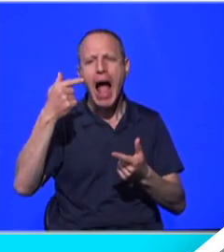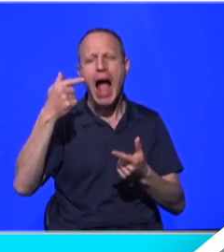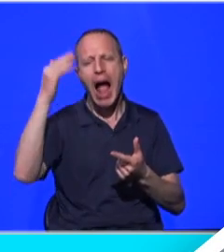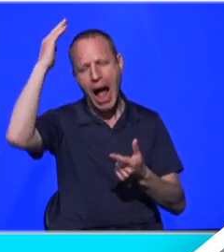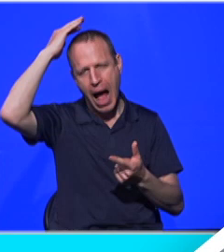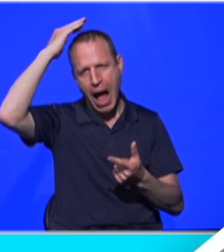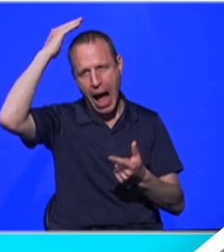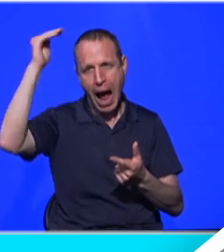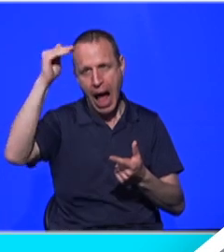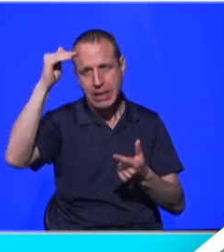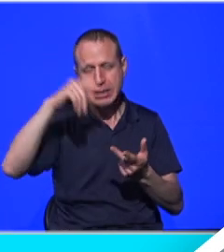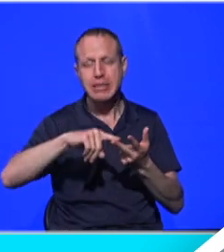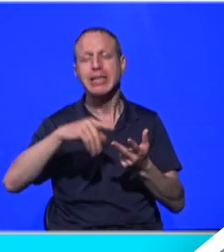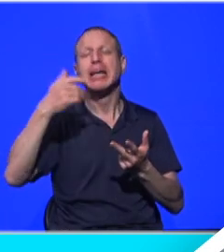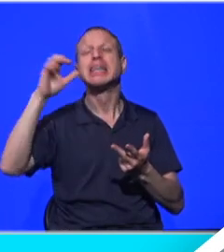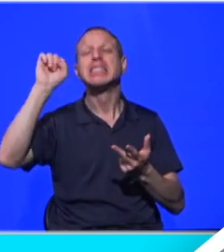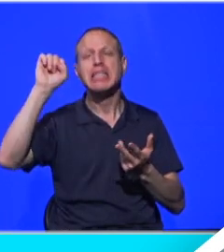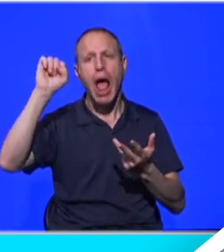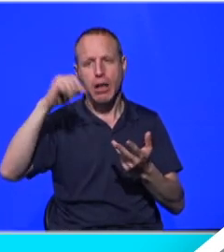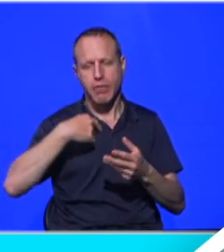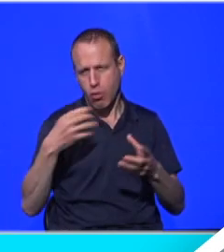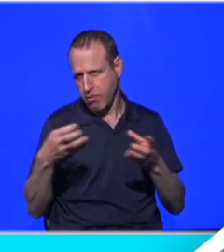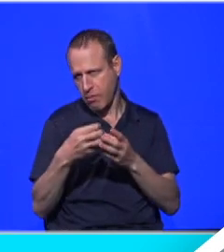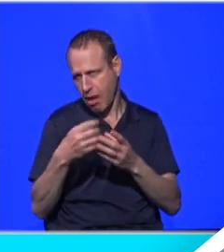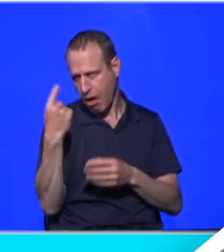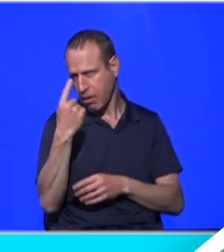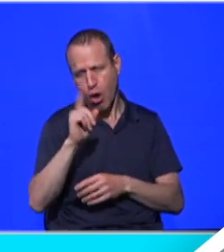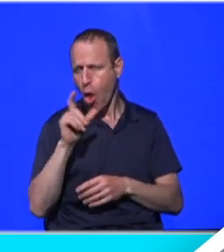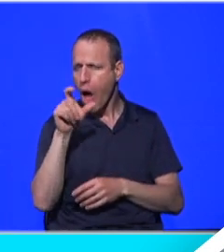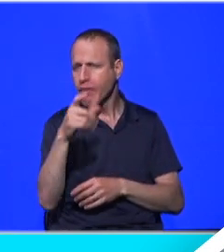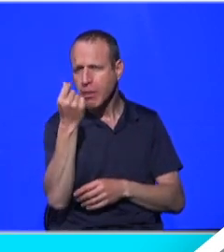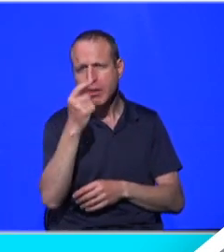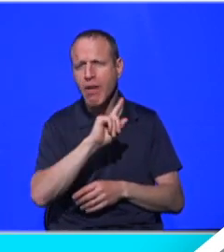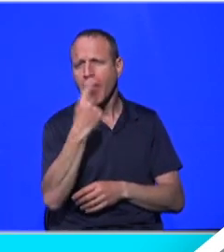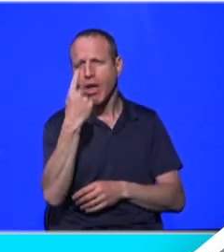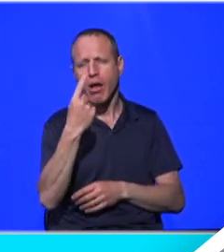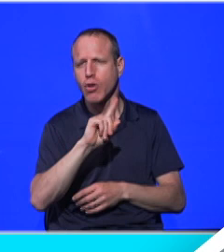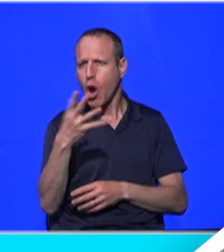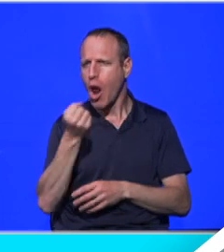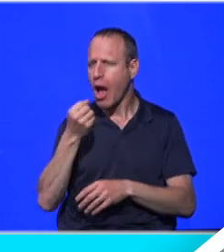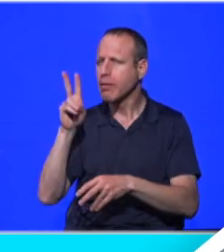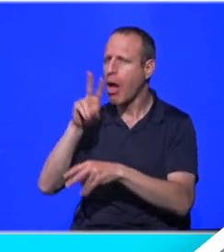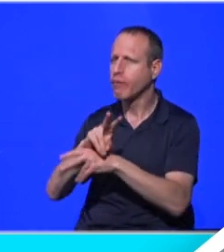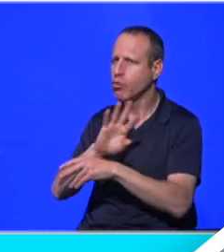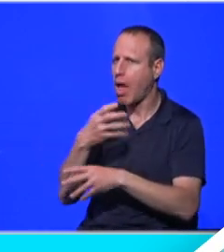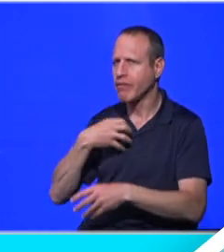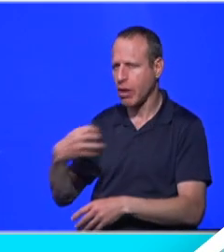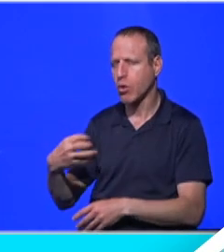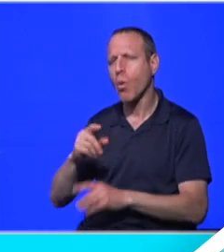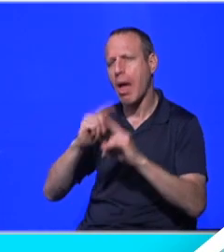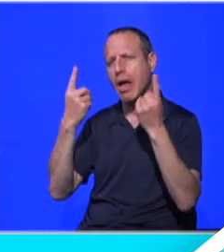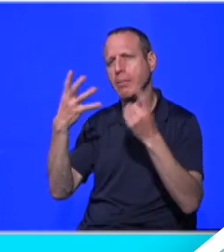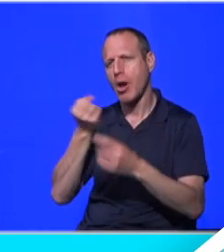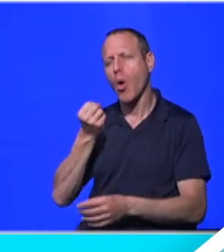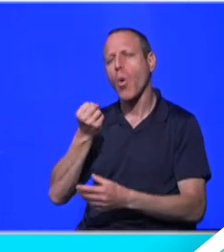ואנחנו המפלגה היחידה, לא חייבים כסף לאף אחד. נכון. לא לקחתם ערבות מאף טייקון, זה נכון, האחרים לקחו בגובה